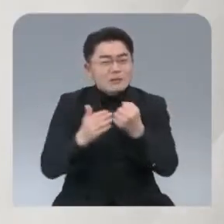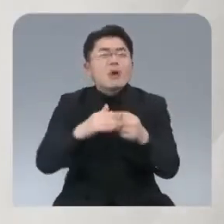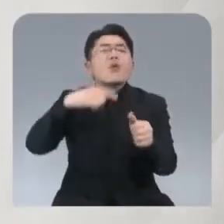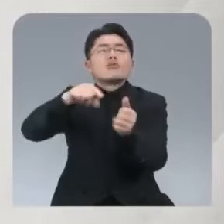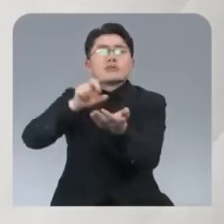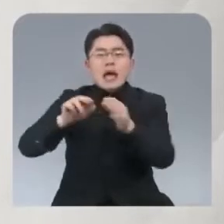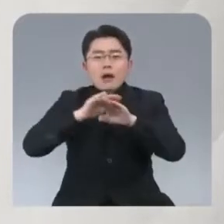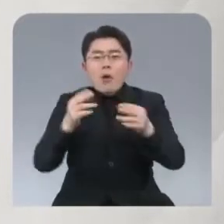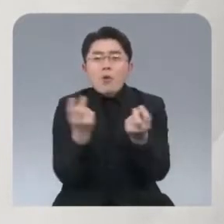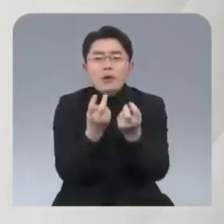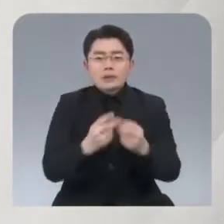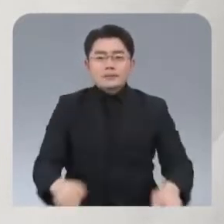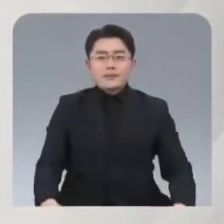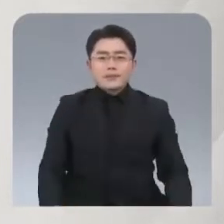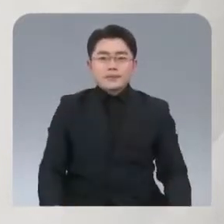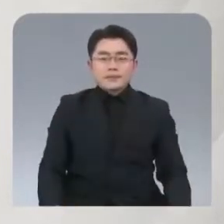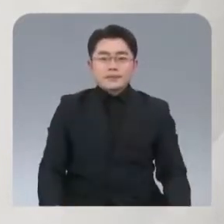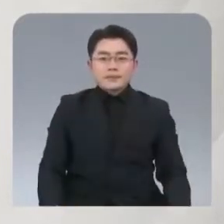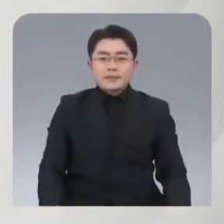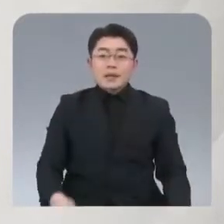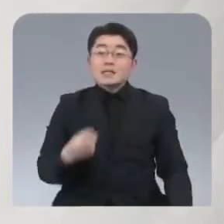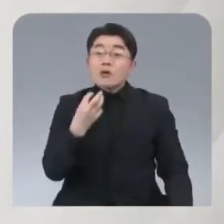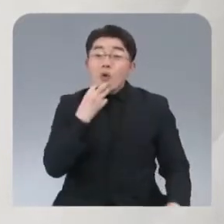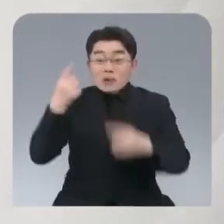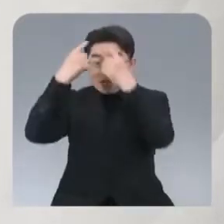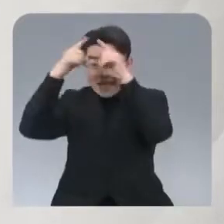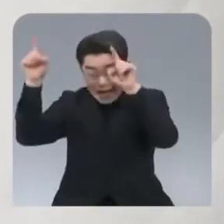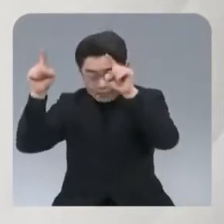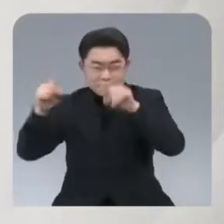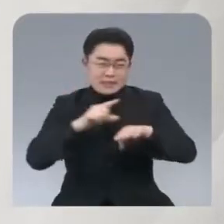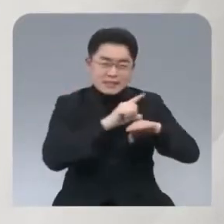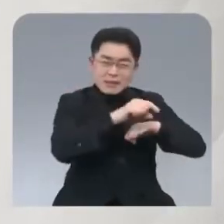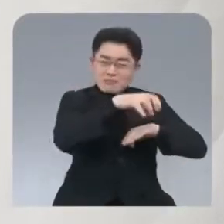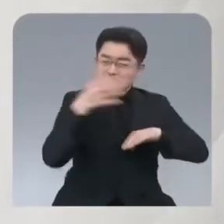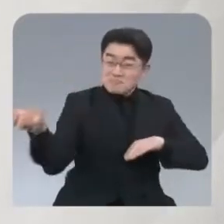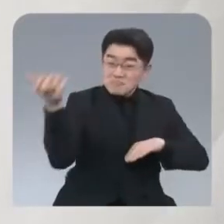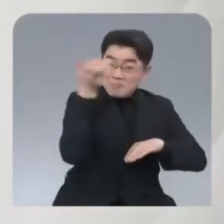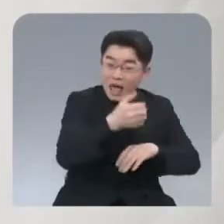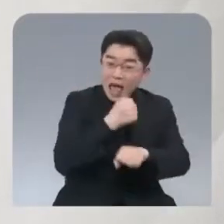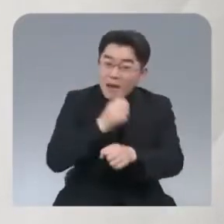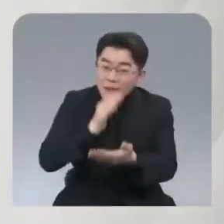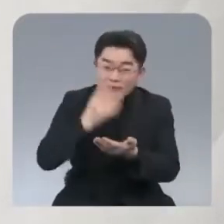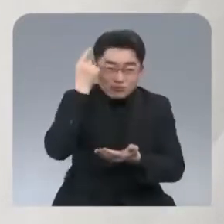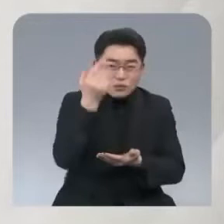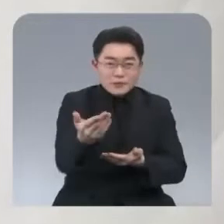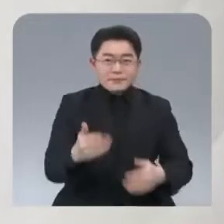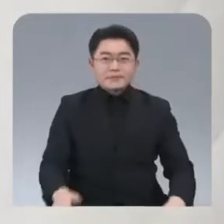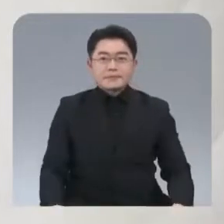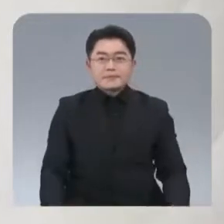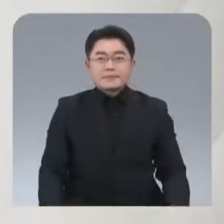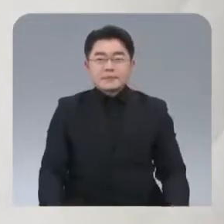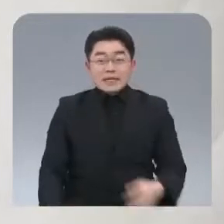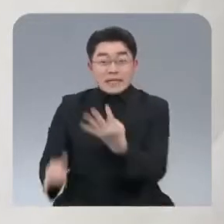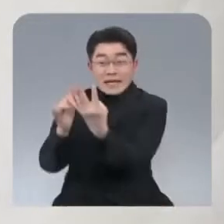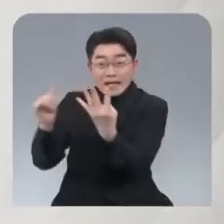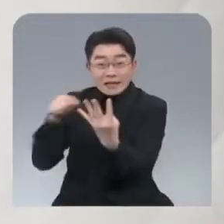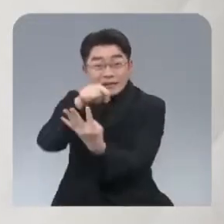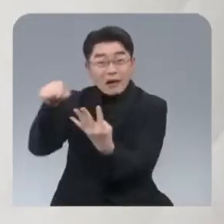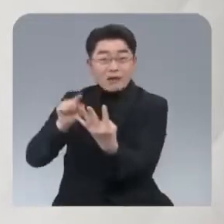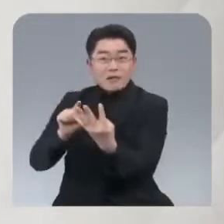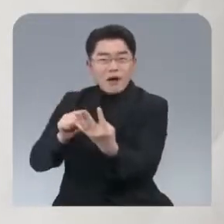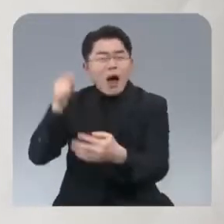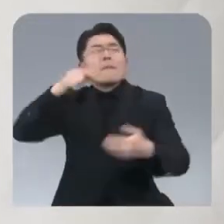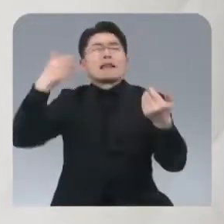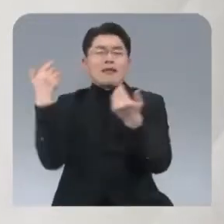그 중에서도 가장 상징적인 서울대 이전 논쟁에 대해 물었습니다 내 후보 모도 사실상